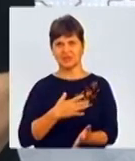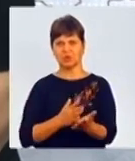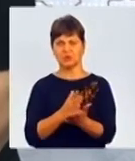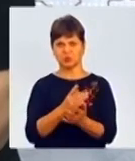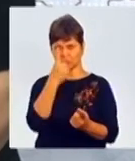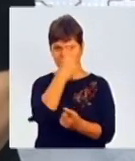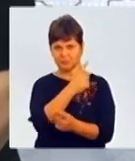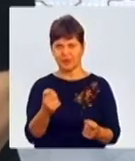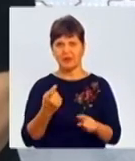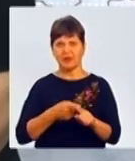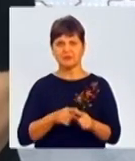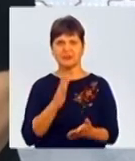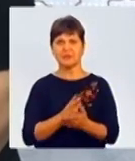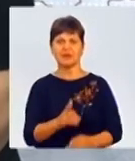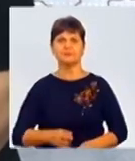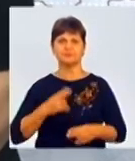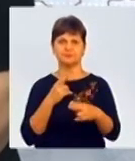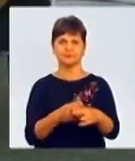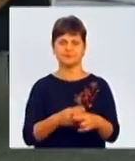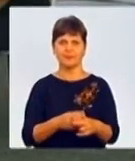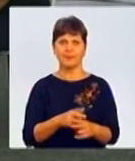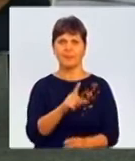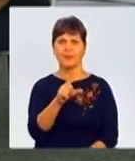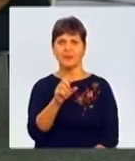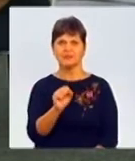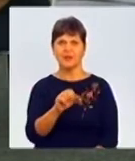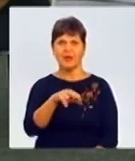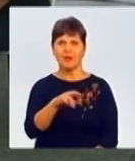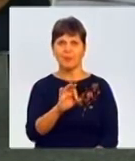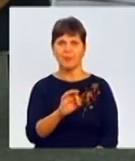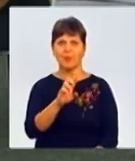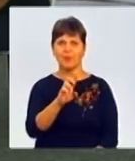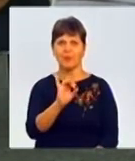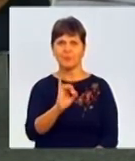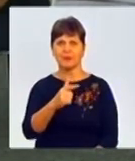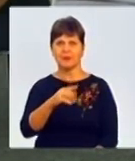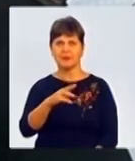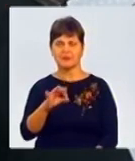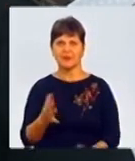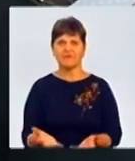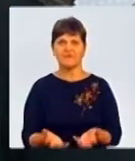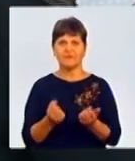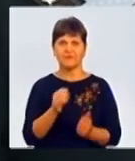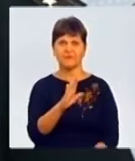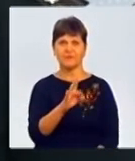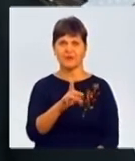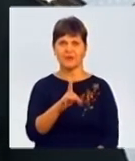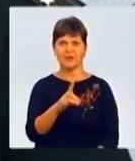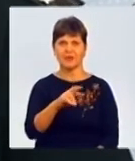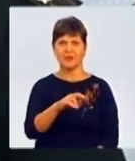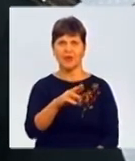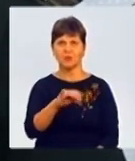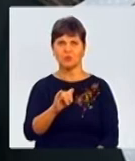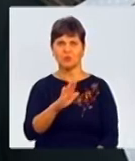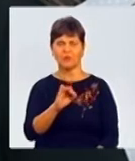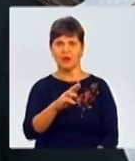запобігти. Запобігти, врятувати і допомогти. Перше – це половина, я вважаю, справи, хоча і одна третина з цього